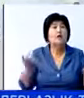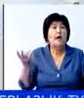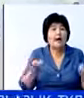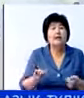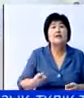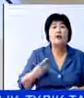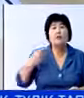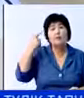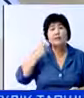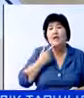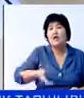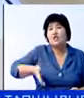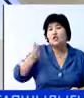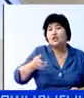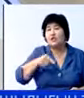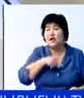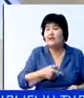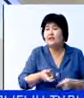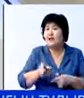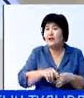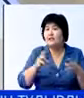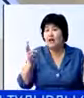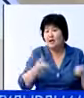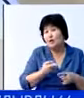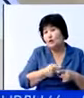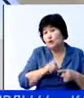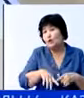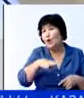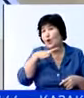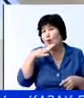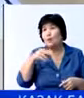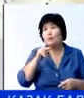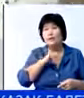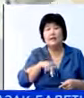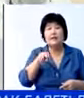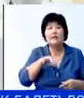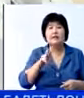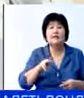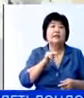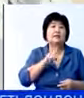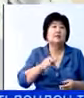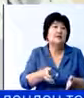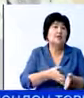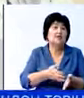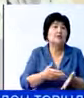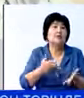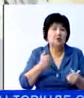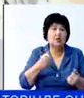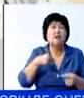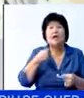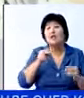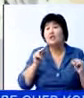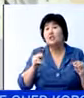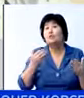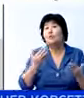біліктілік пен шешендік қасиеттер аса қажет. Сол жағы көп дін қызметкеріне жетіспей жүргенде жасырын емес. Шын